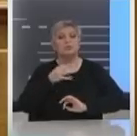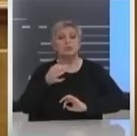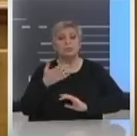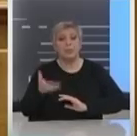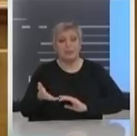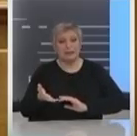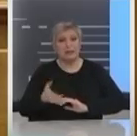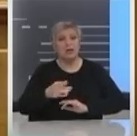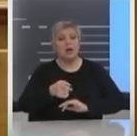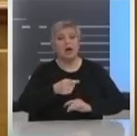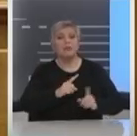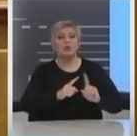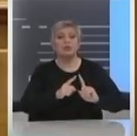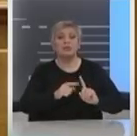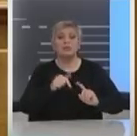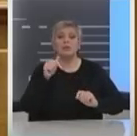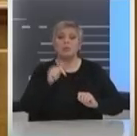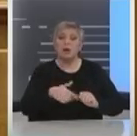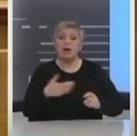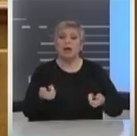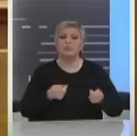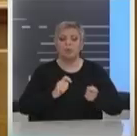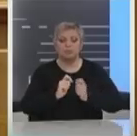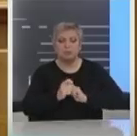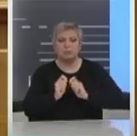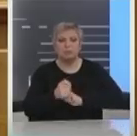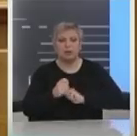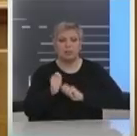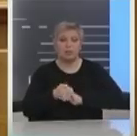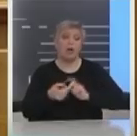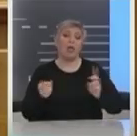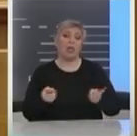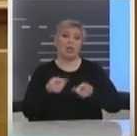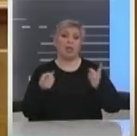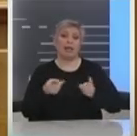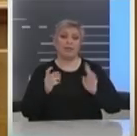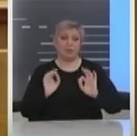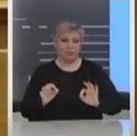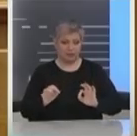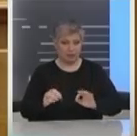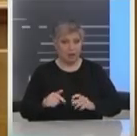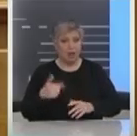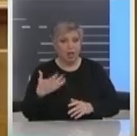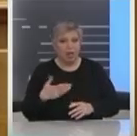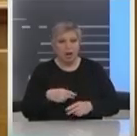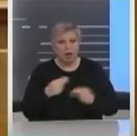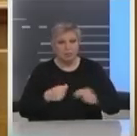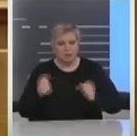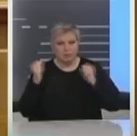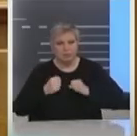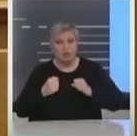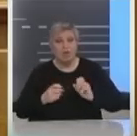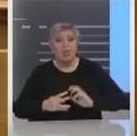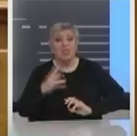συμφωνία που προέβλεπε μια ήπια δημοσιονομική προσαρμογή με 14 δισμέτρα της τάξης